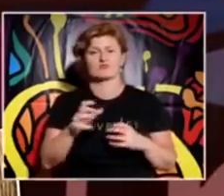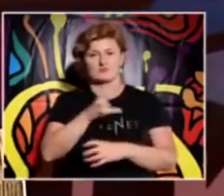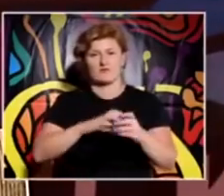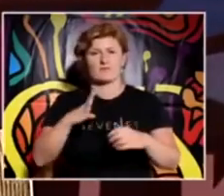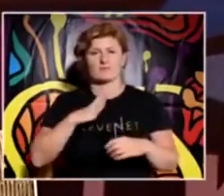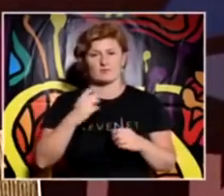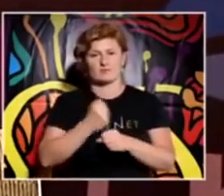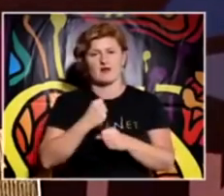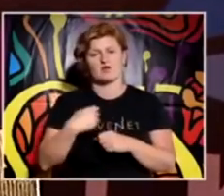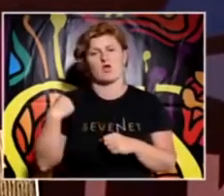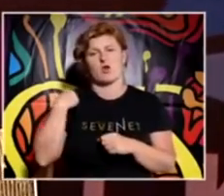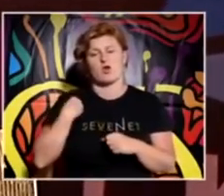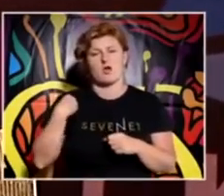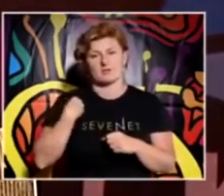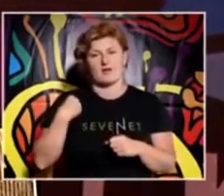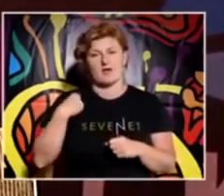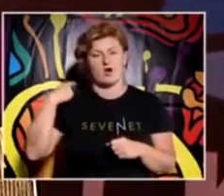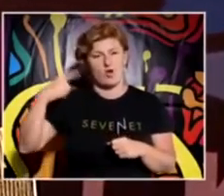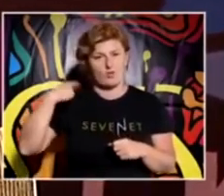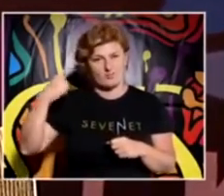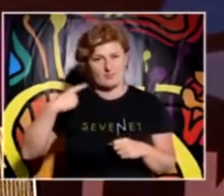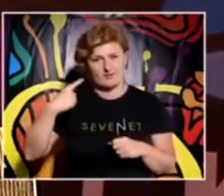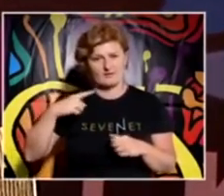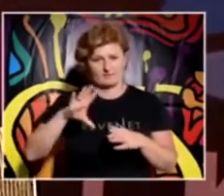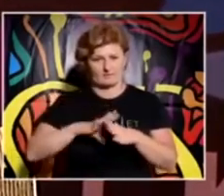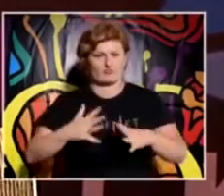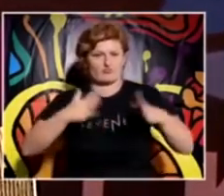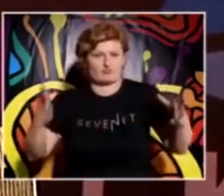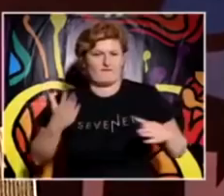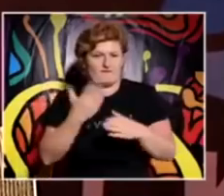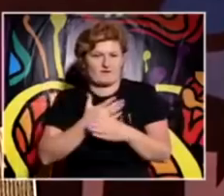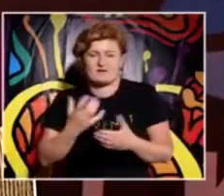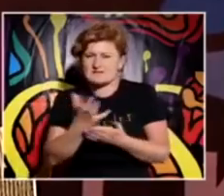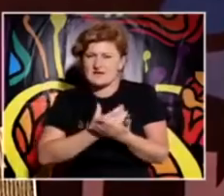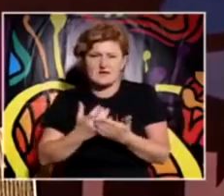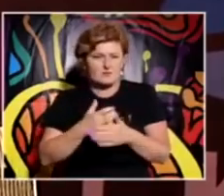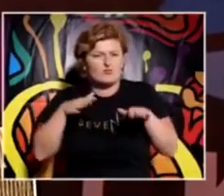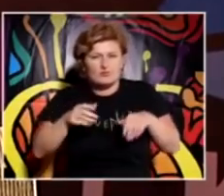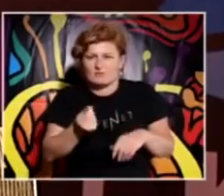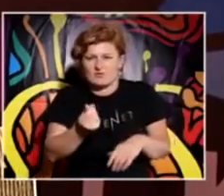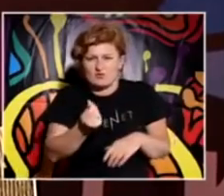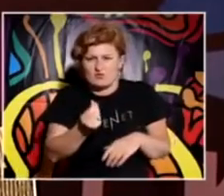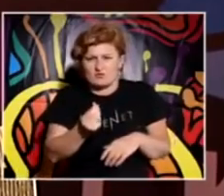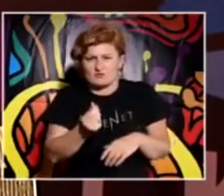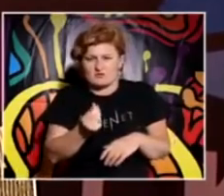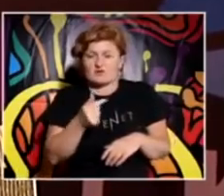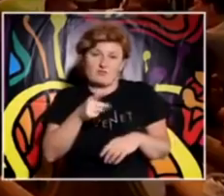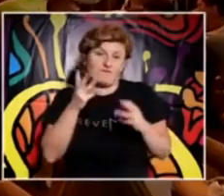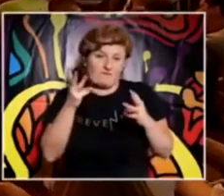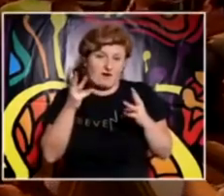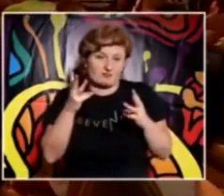Londynie, w dużej korporacji. Zarabiała, z tego co słyszałem, całkiem niezłe pieniądze, co jest ważne w kontekście podróży zdecydowanie. I to nie tylko tych na